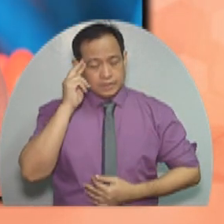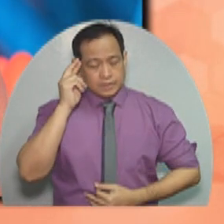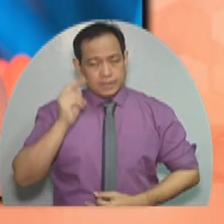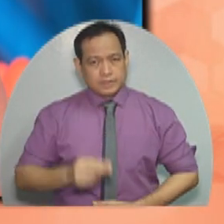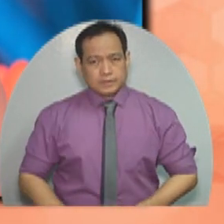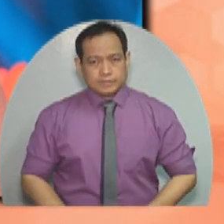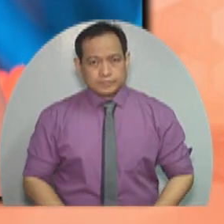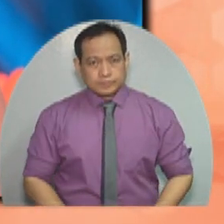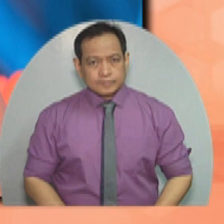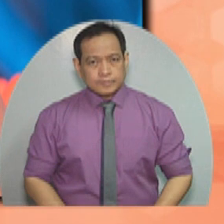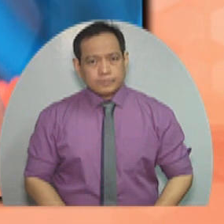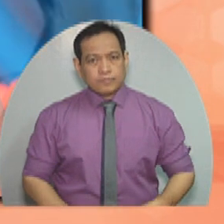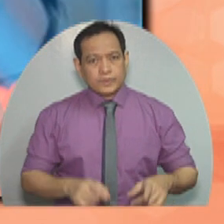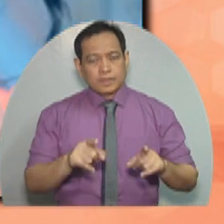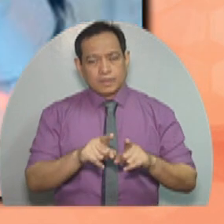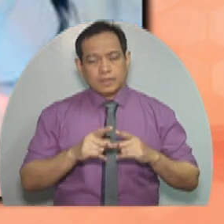mental retardation.